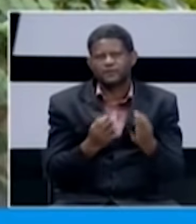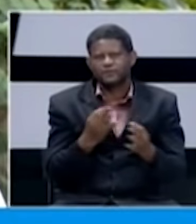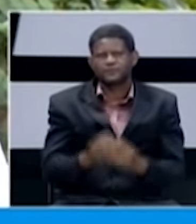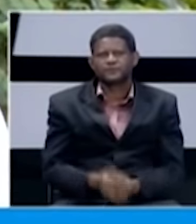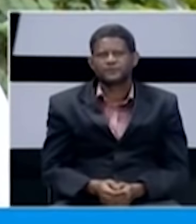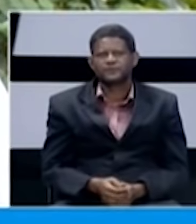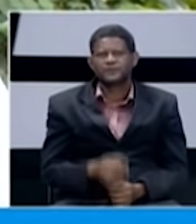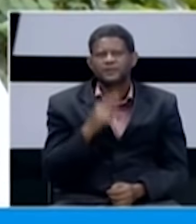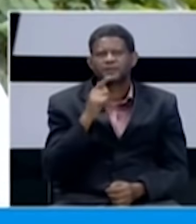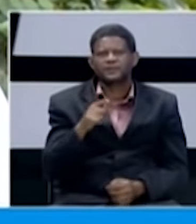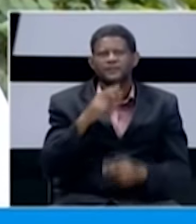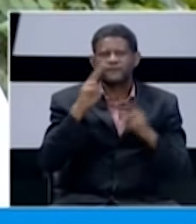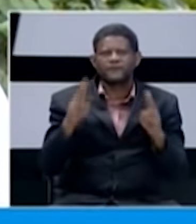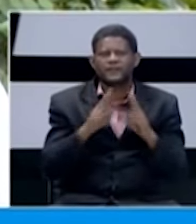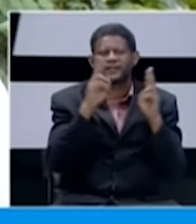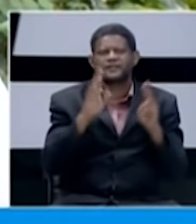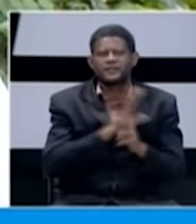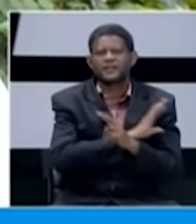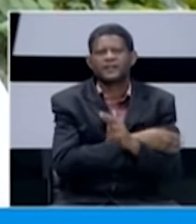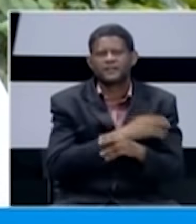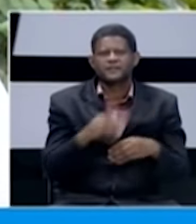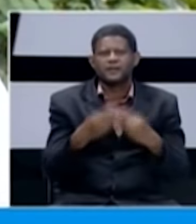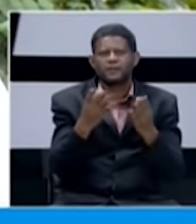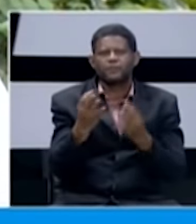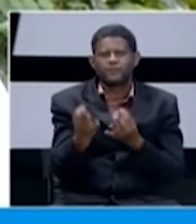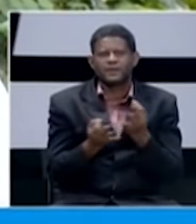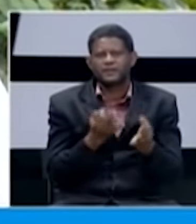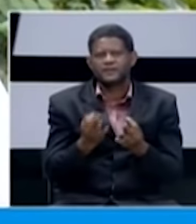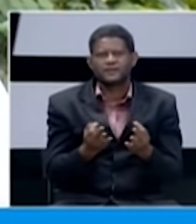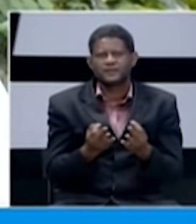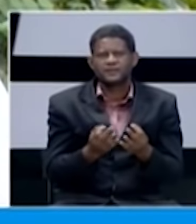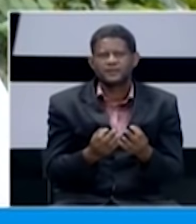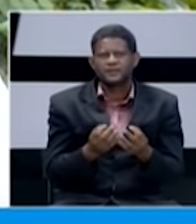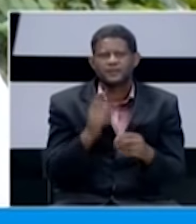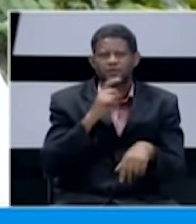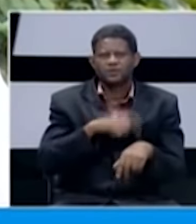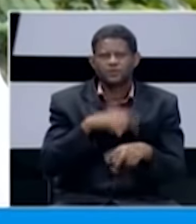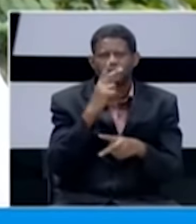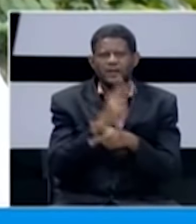تو فدرالست حيلي لهو مجلسي وانو الحلايو